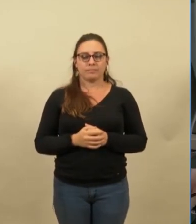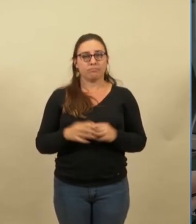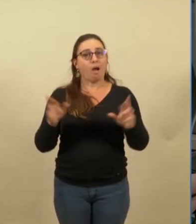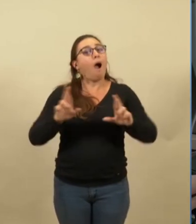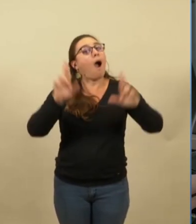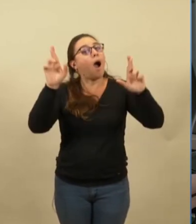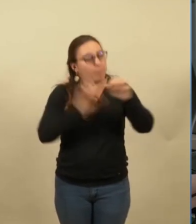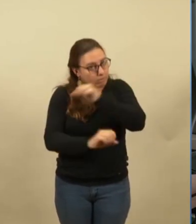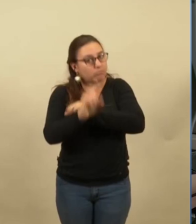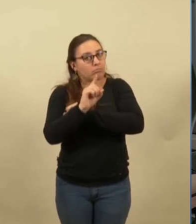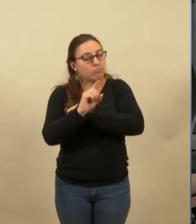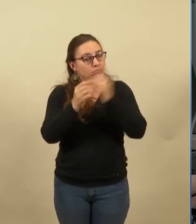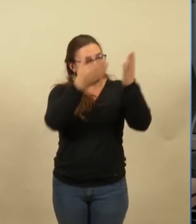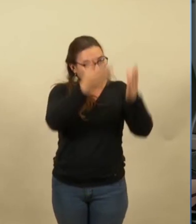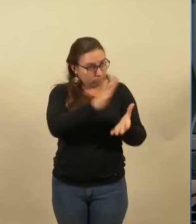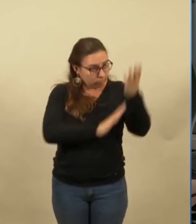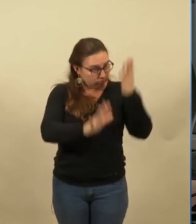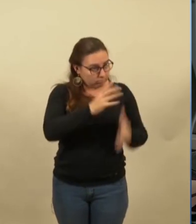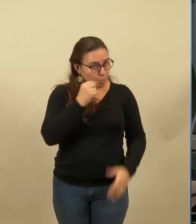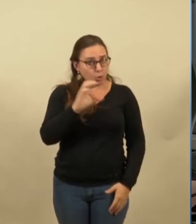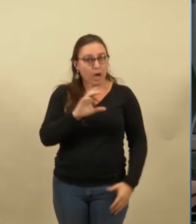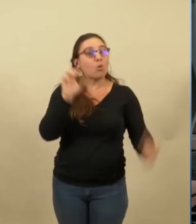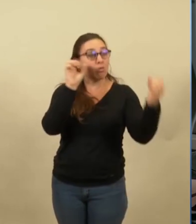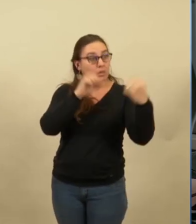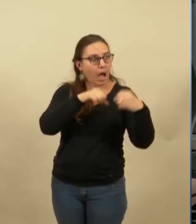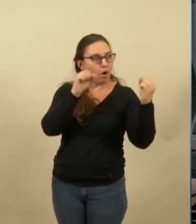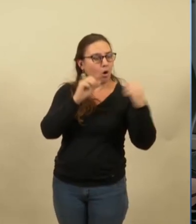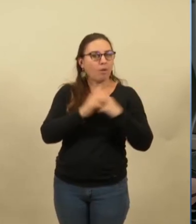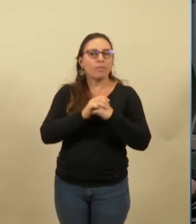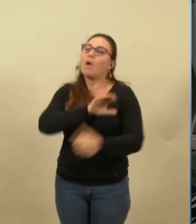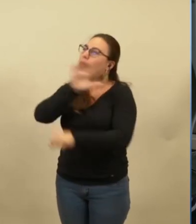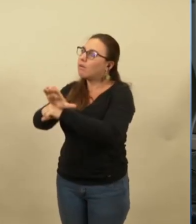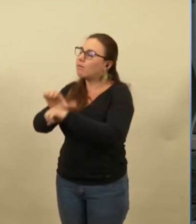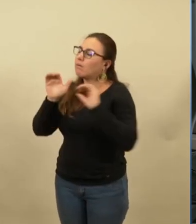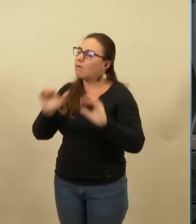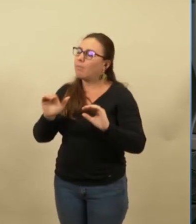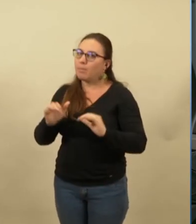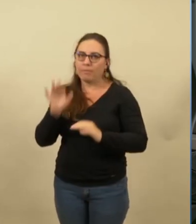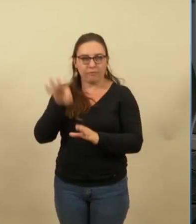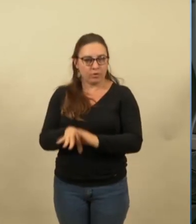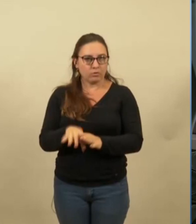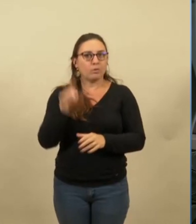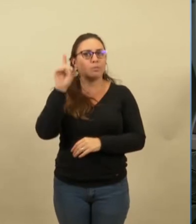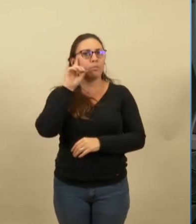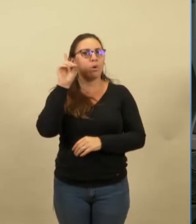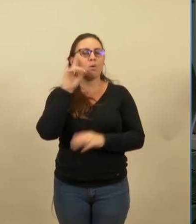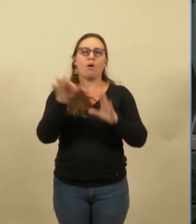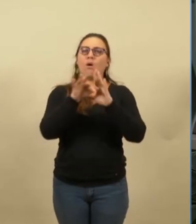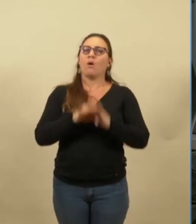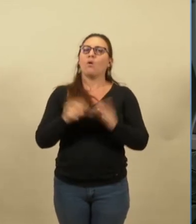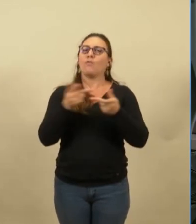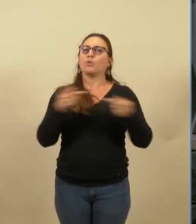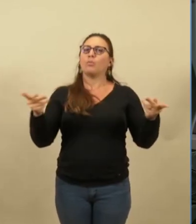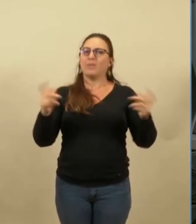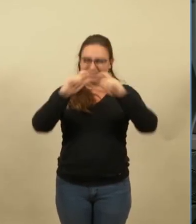coutume les propos d'Alain Carignon je vote on ne voit trop quand même contre ce vœu parce que nous estimons que dans la fonction publique le statut de la